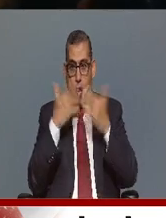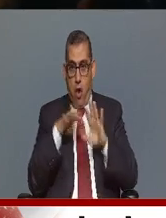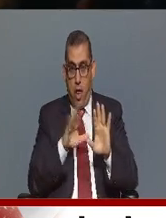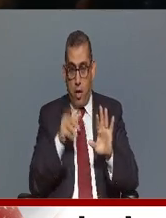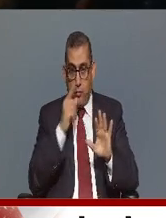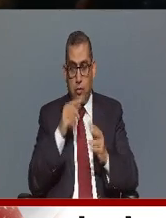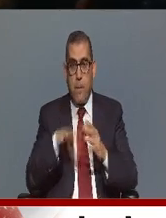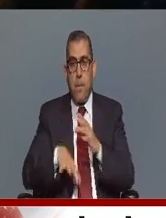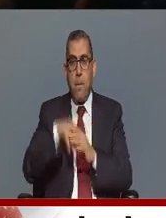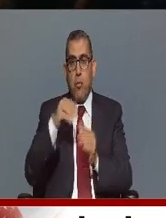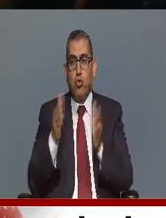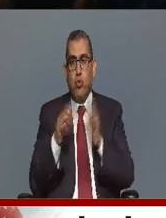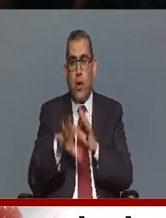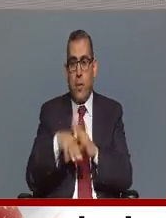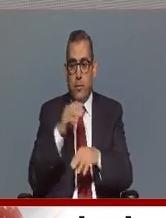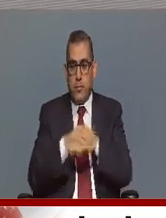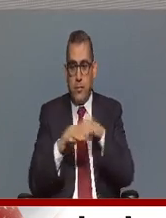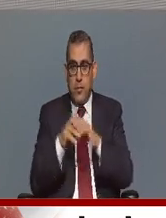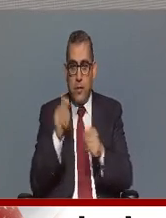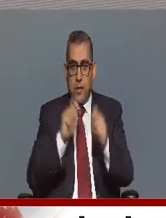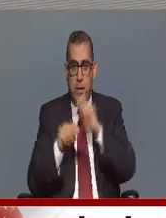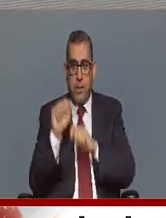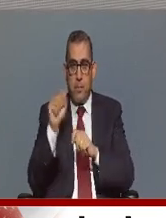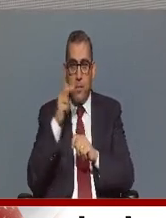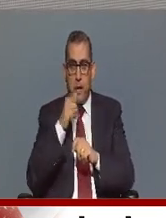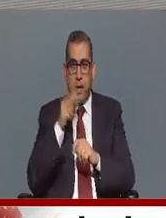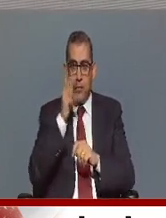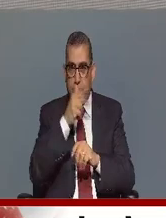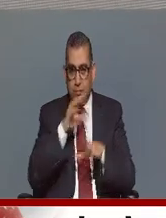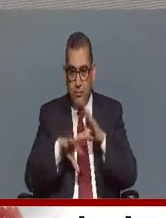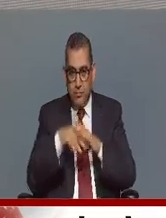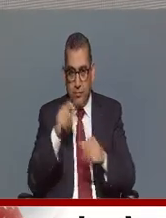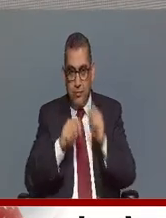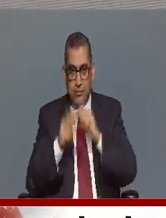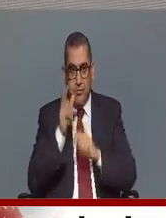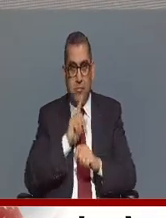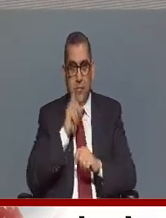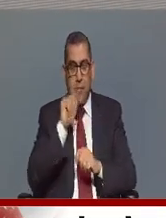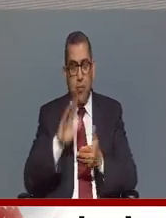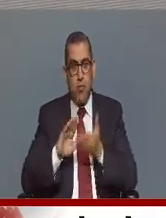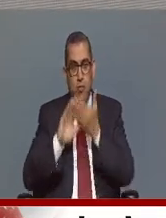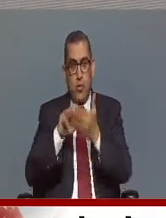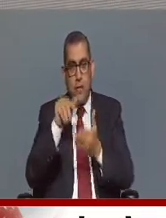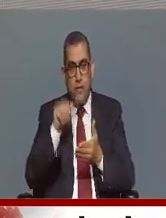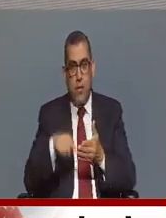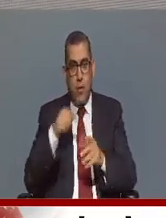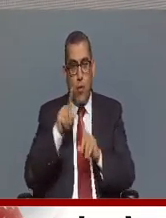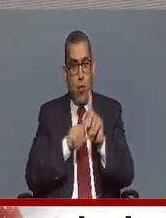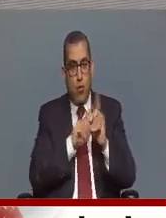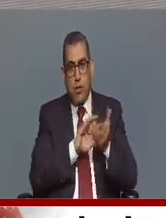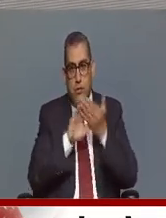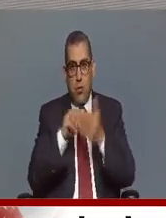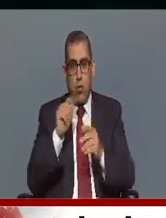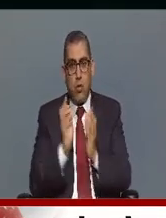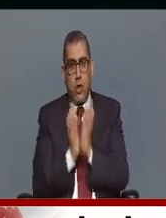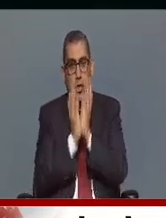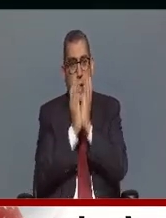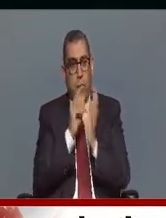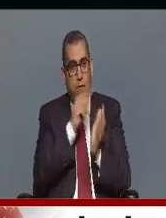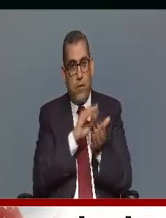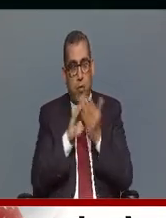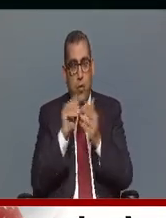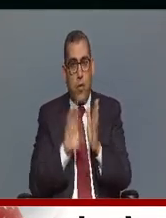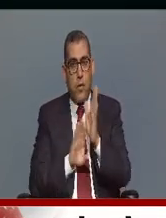مشروعات صغيرة خاصة بيهم في الحرف التراثية، وبتساعدهم الوزارات زي وزارة التضامن الاجتماعي